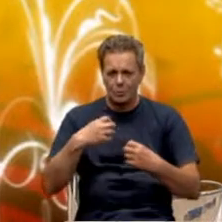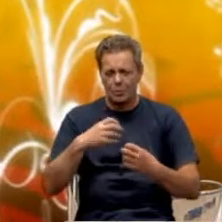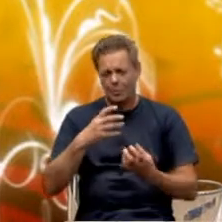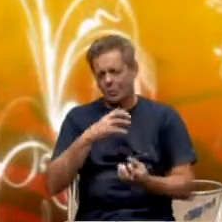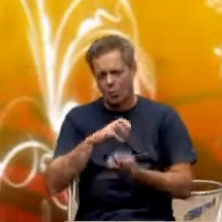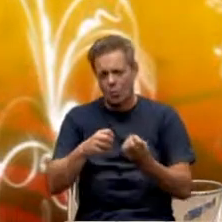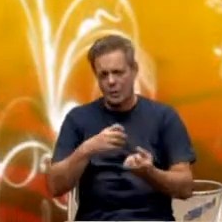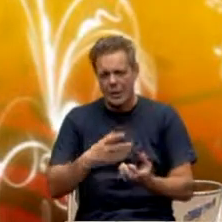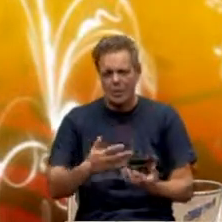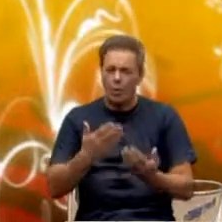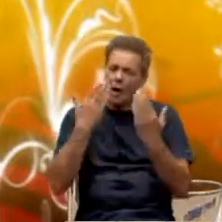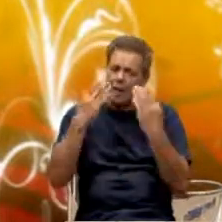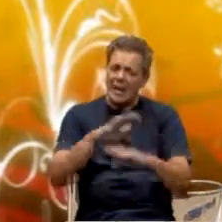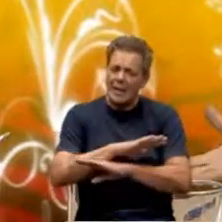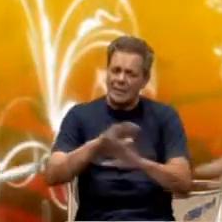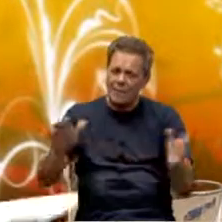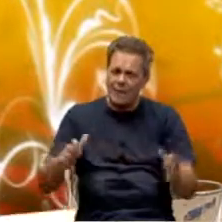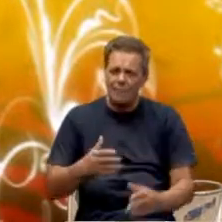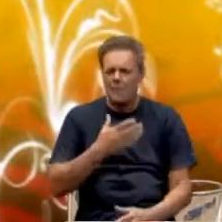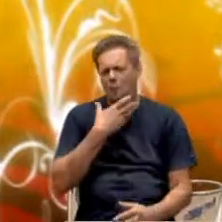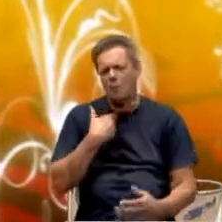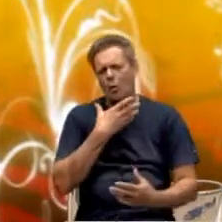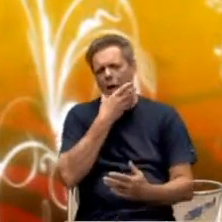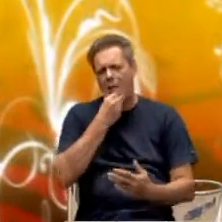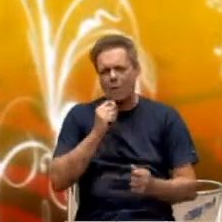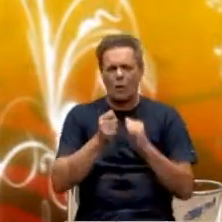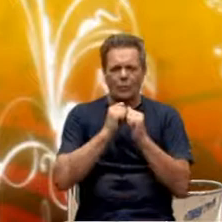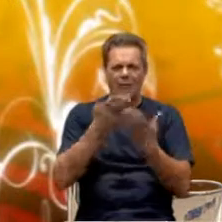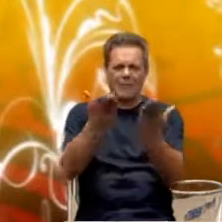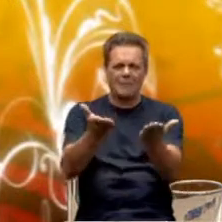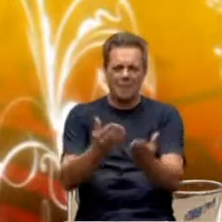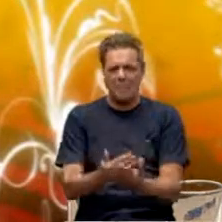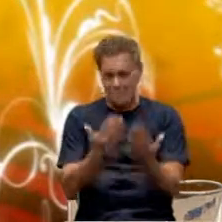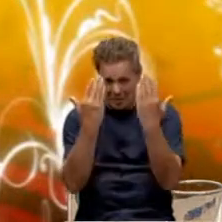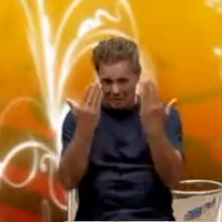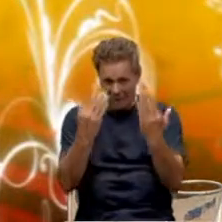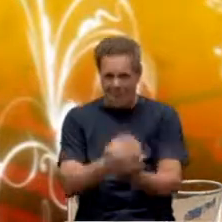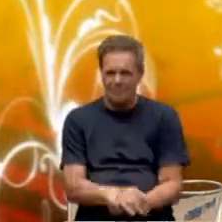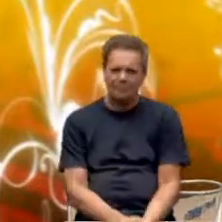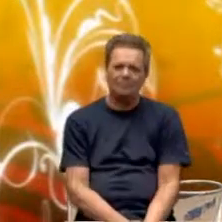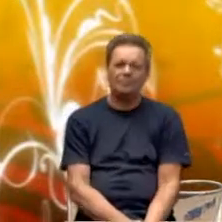Francuske Republike 11. Hvala svima. Prekrasno mi je bilo s vama. Hvala vam. Hvala vama. Hvala vama.